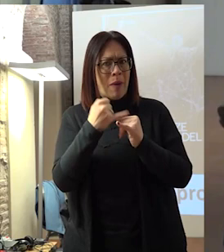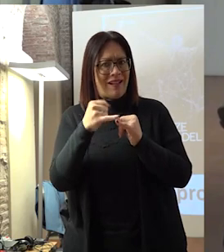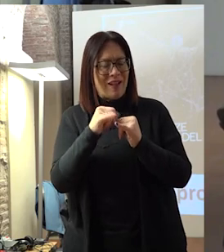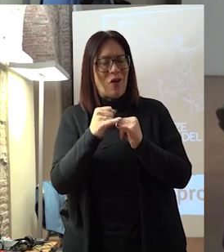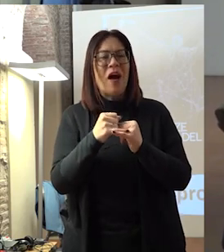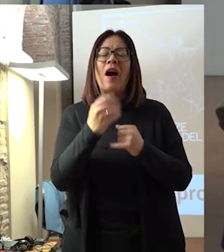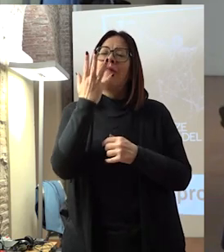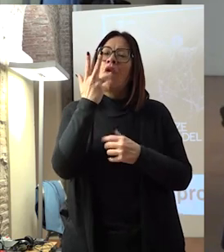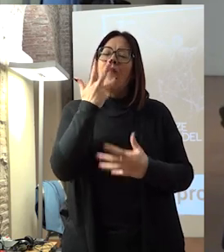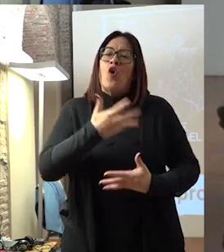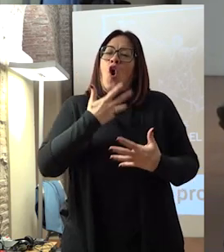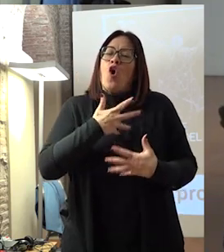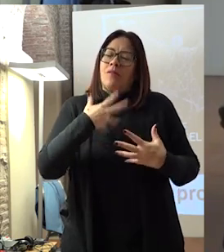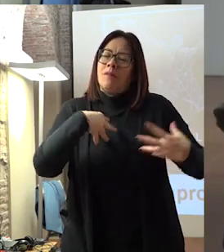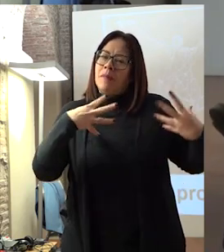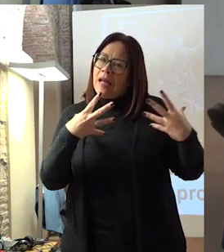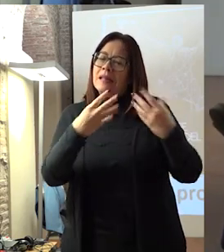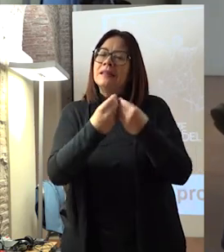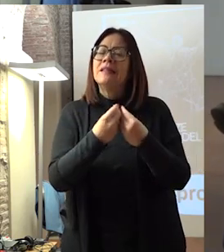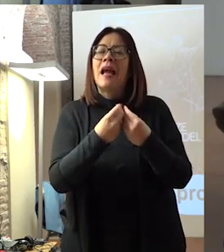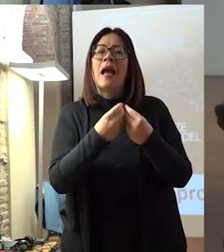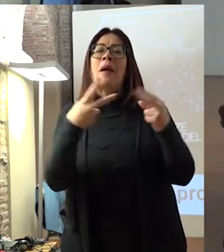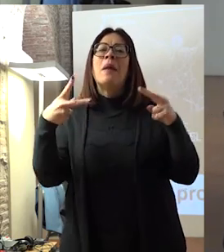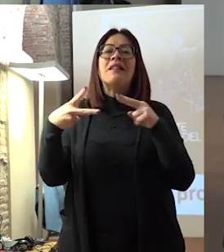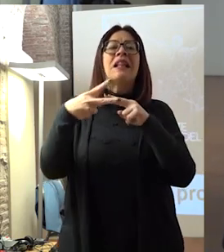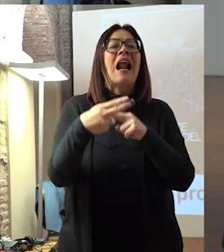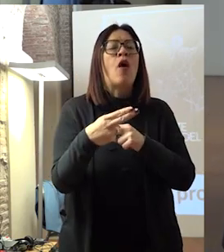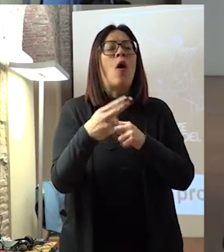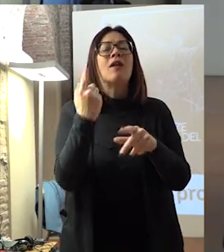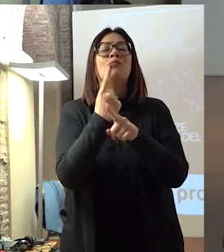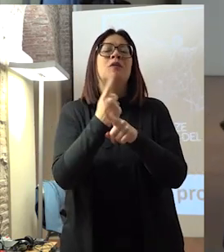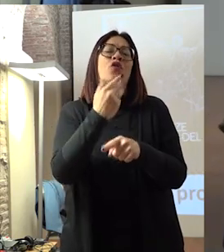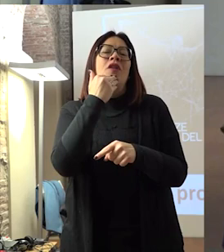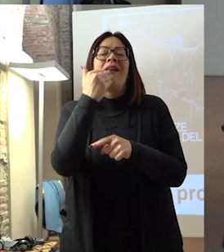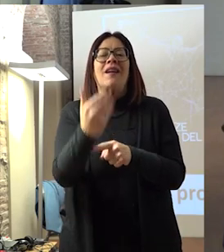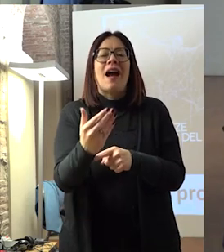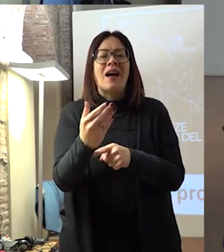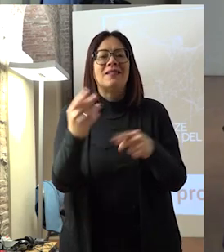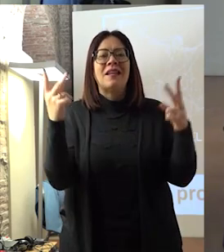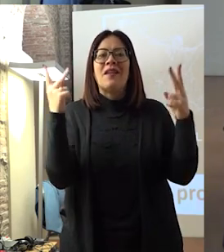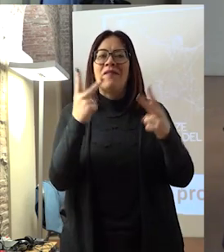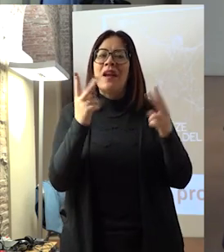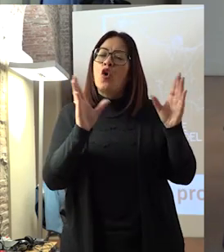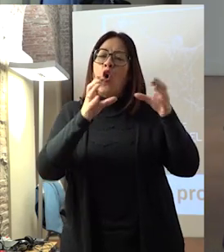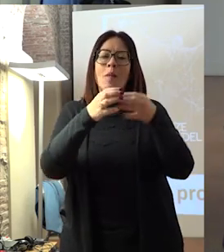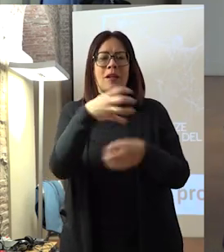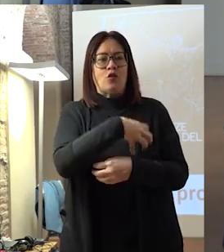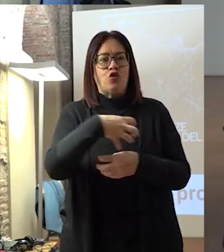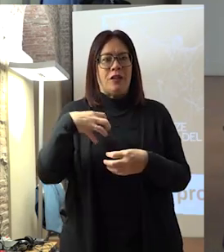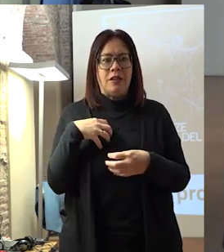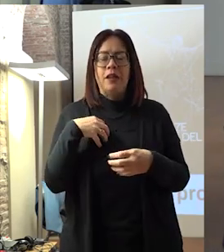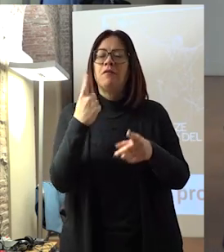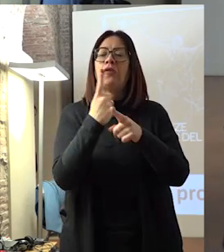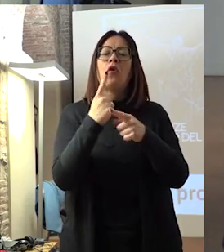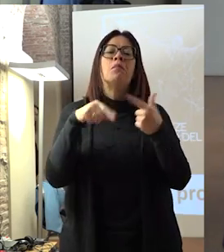gioire con voi questo piccolo traguardo, del quale bisogna ringraziare sicuramente il comitato scientifico, bisogna